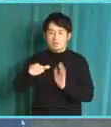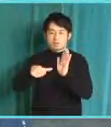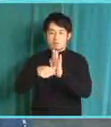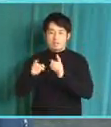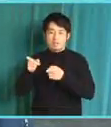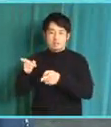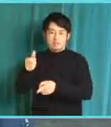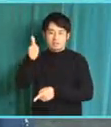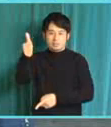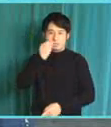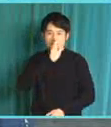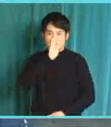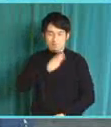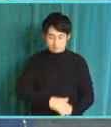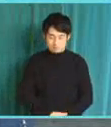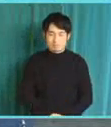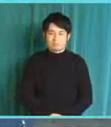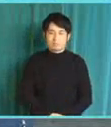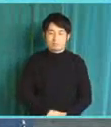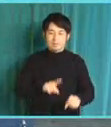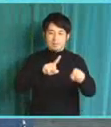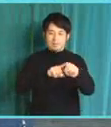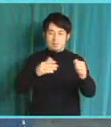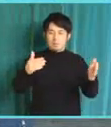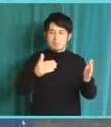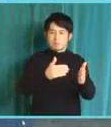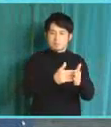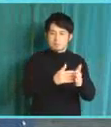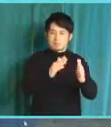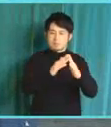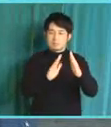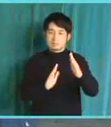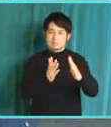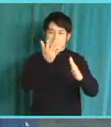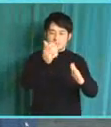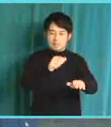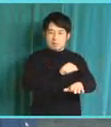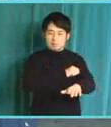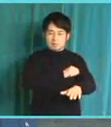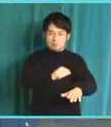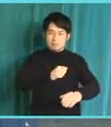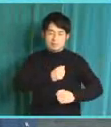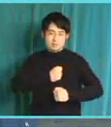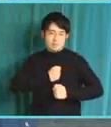。 さて、年末になりました。今回は歳末火災特別